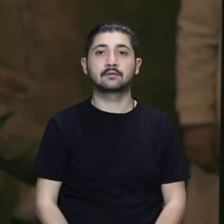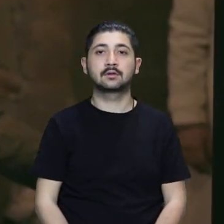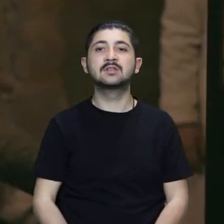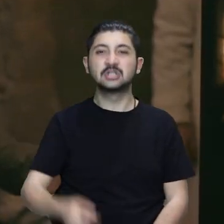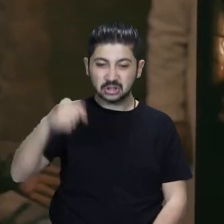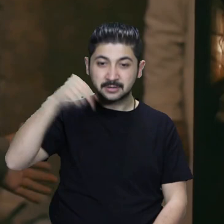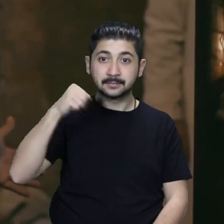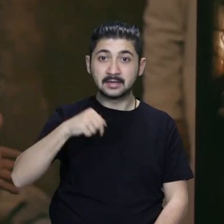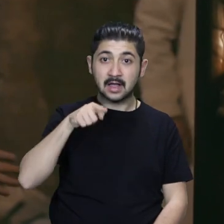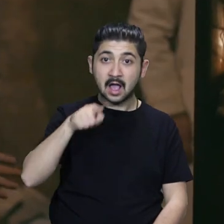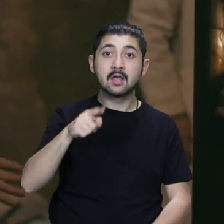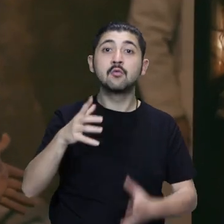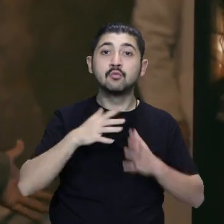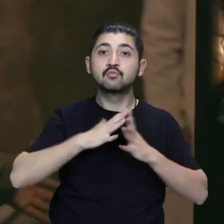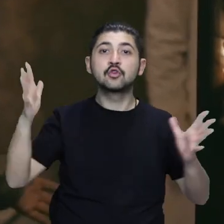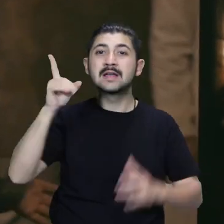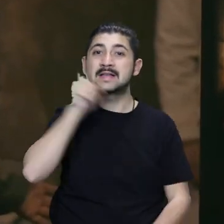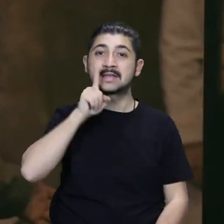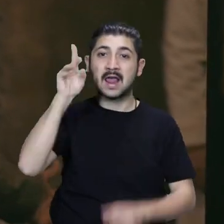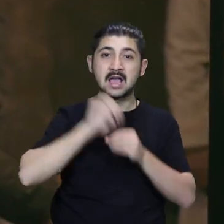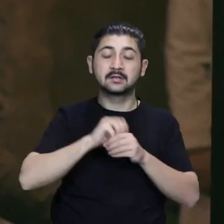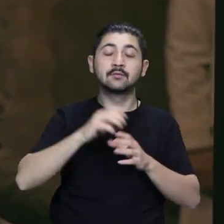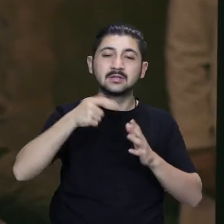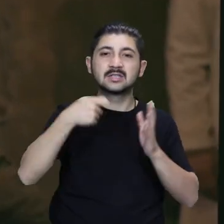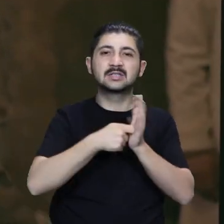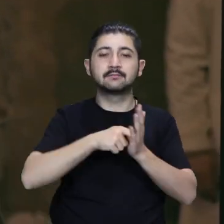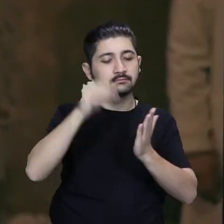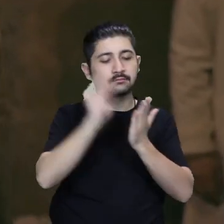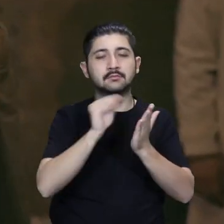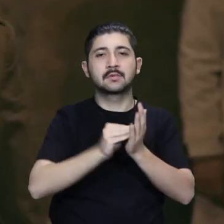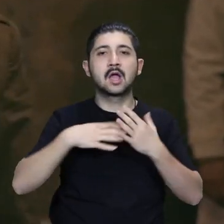Daha şimdiden Büyük Britanya'nın şanlı tarihine isimleriniz yazıldı.